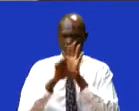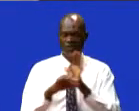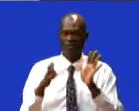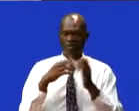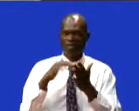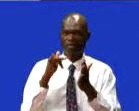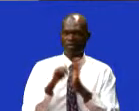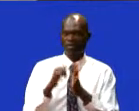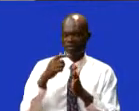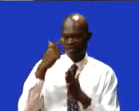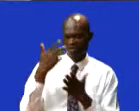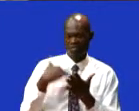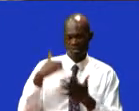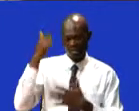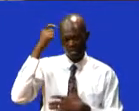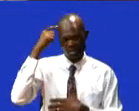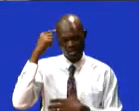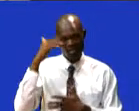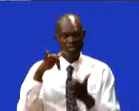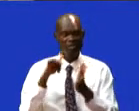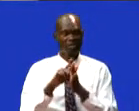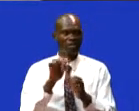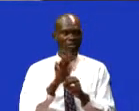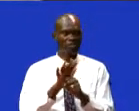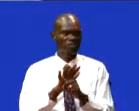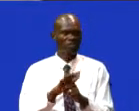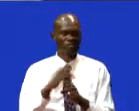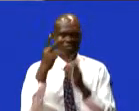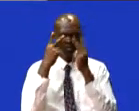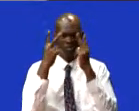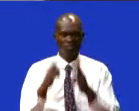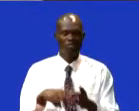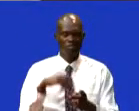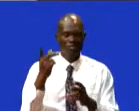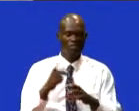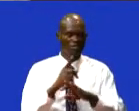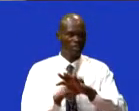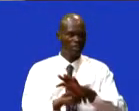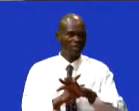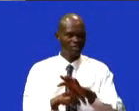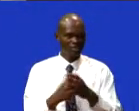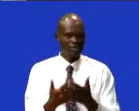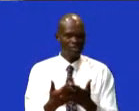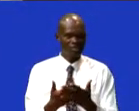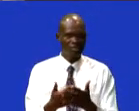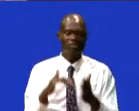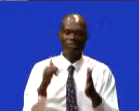Kenya, nadhani wengi tumeona. Next time, hakuna mtu atakuja kudanganya wengine.